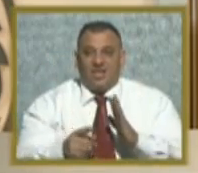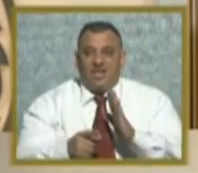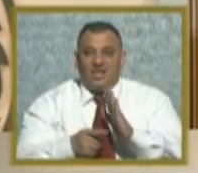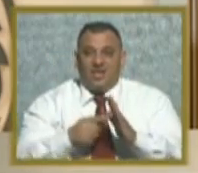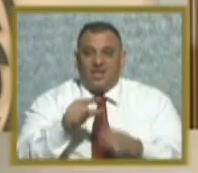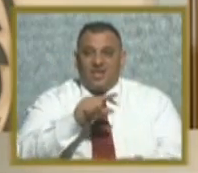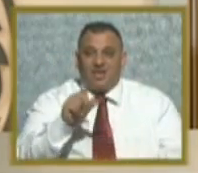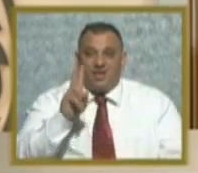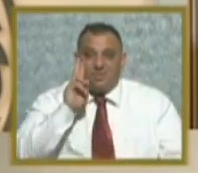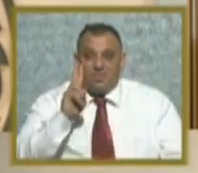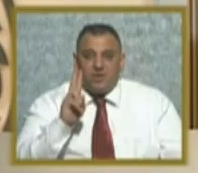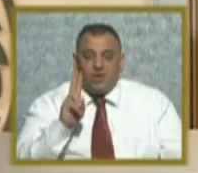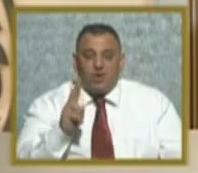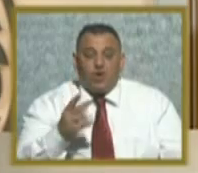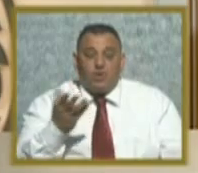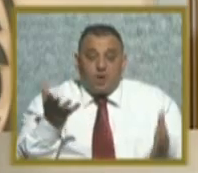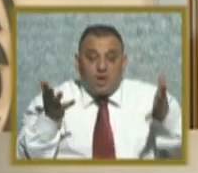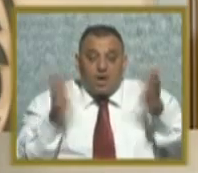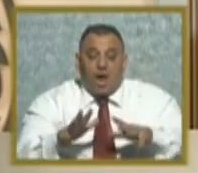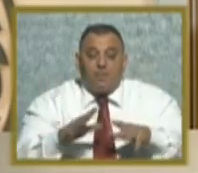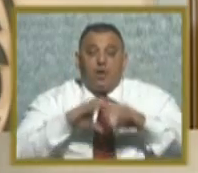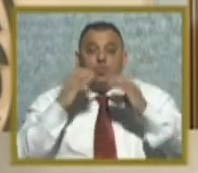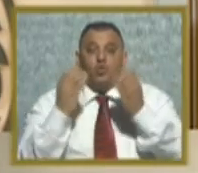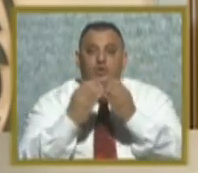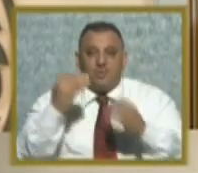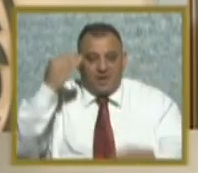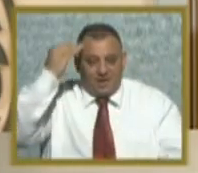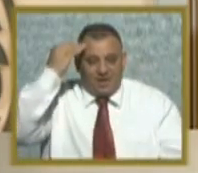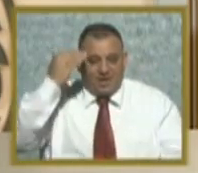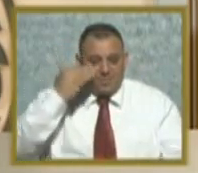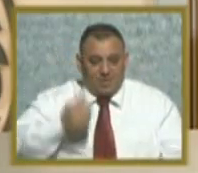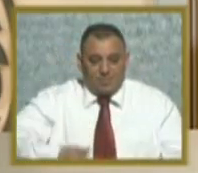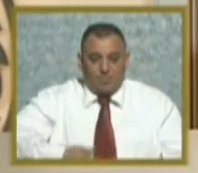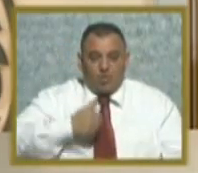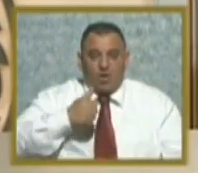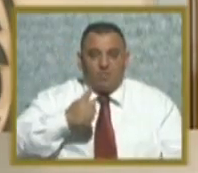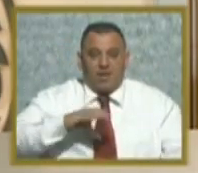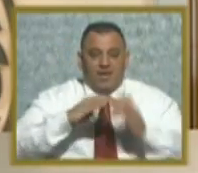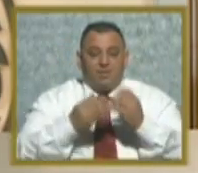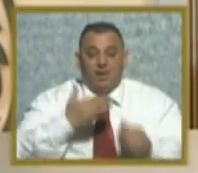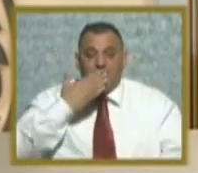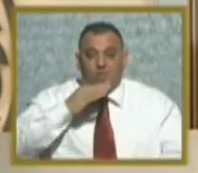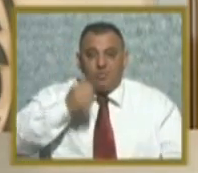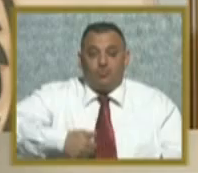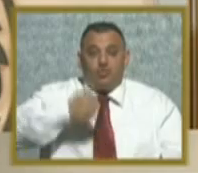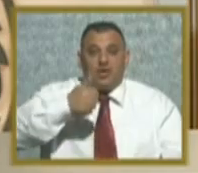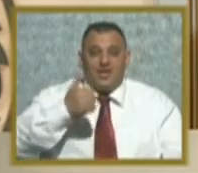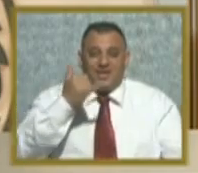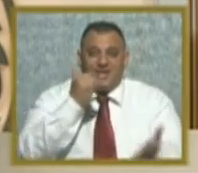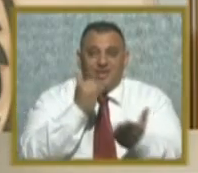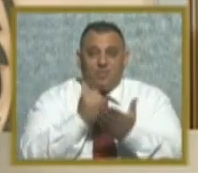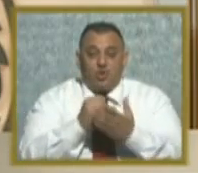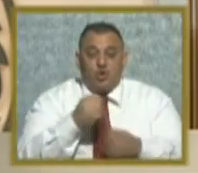الحقيقة يقول نصف المجتمع، وأنا أقول هي المجتمع كله، متى ما إن صلحت المرأة صلح المجتمع بإذن الله. يا أختي العمل في